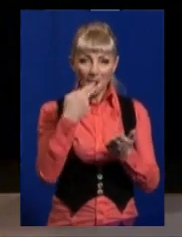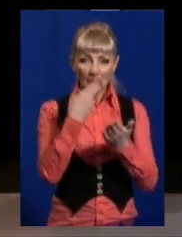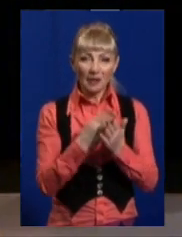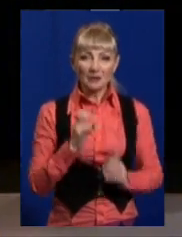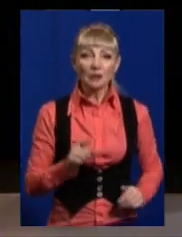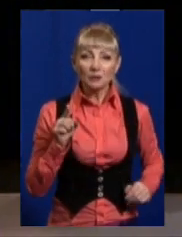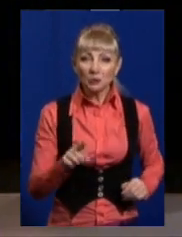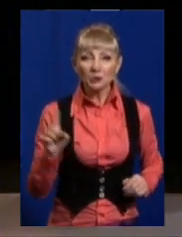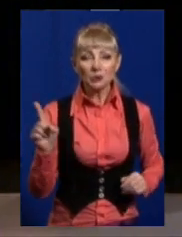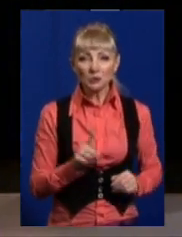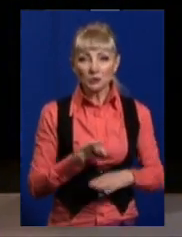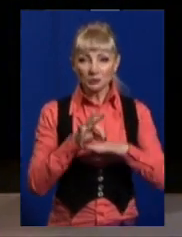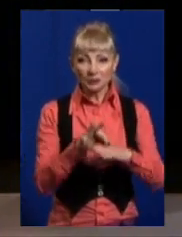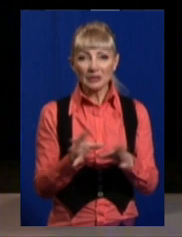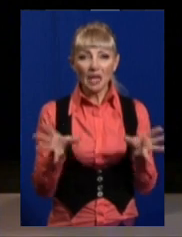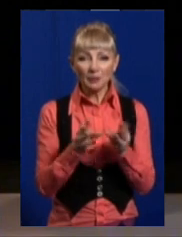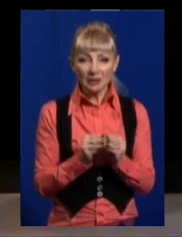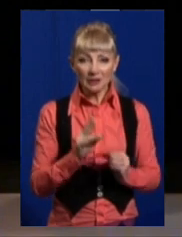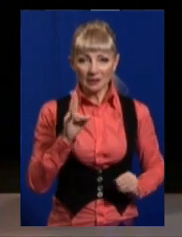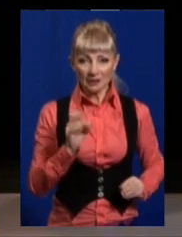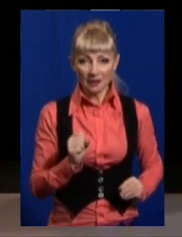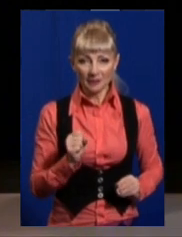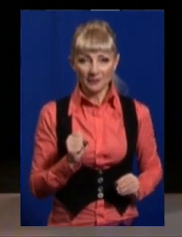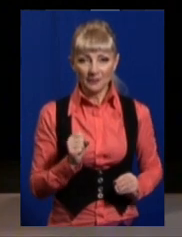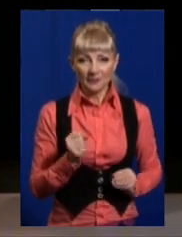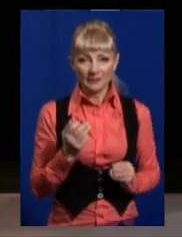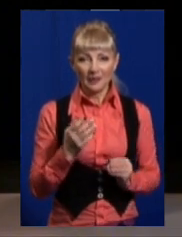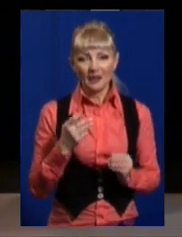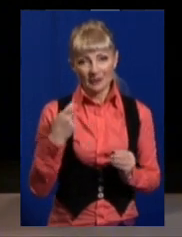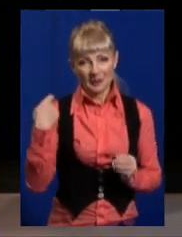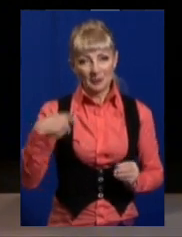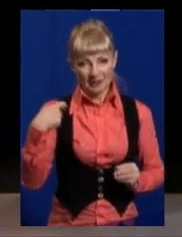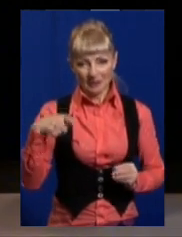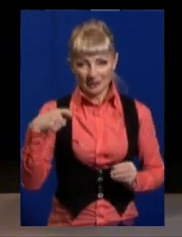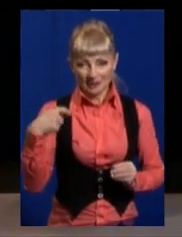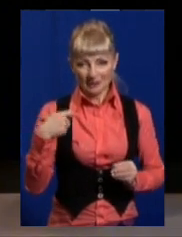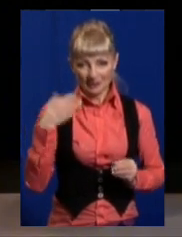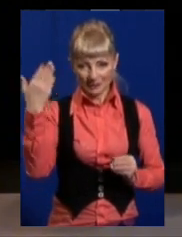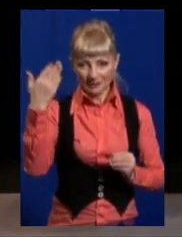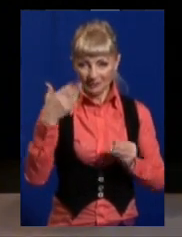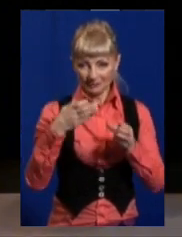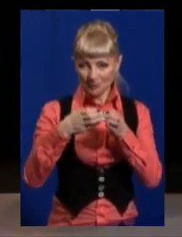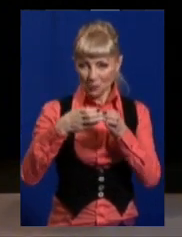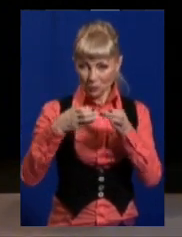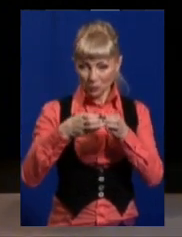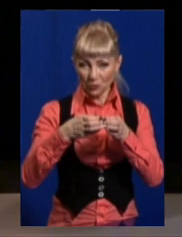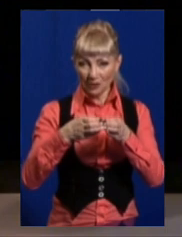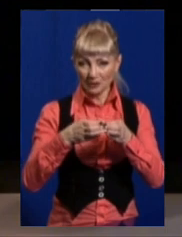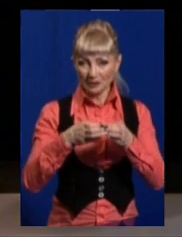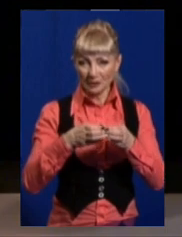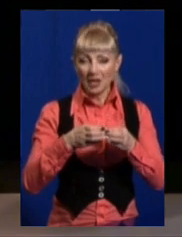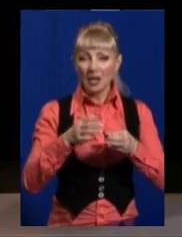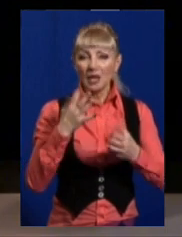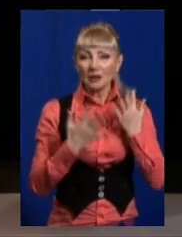що відбувається об'єднання навколо пропрезидентських сил. Угу. І мені здається, що